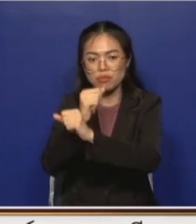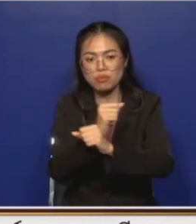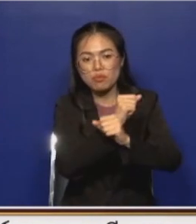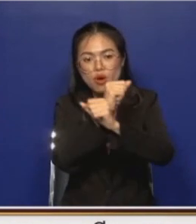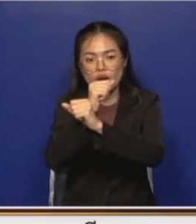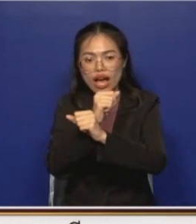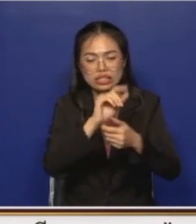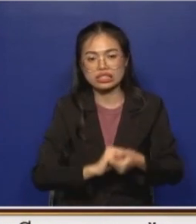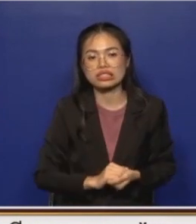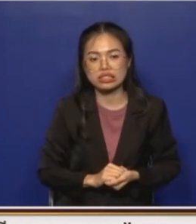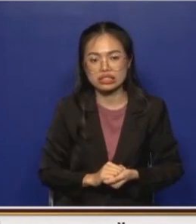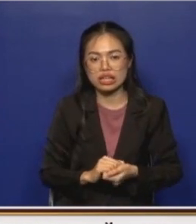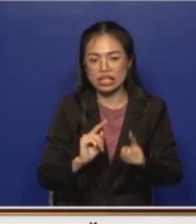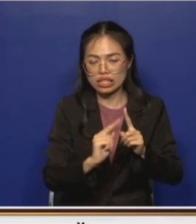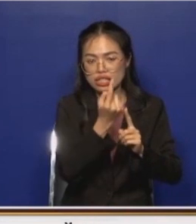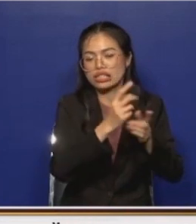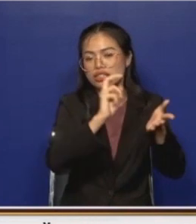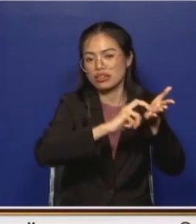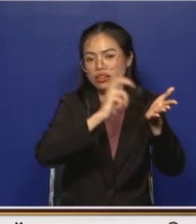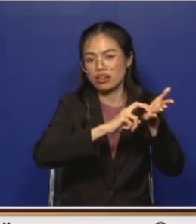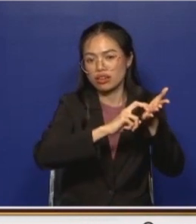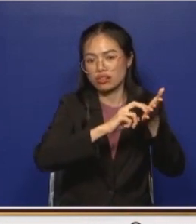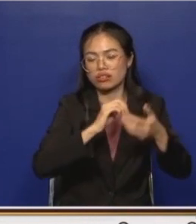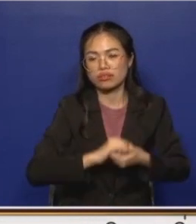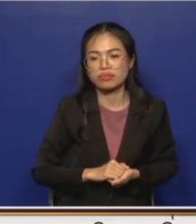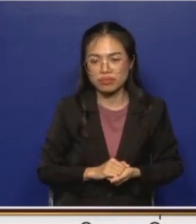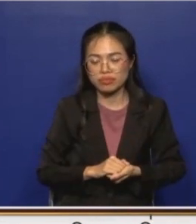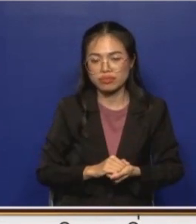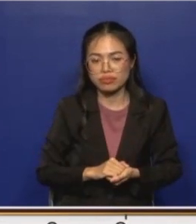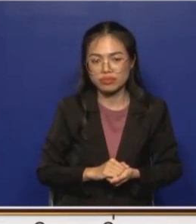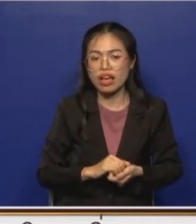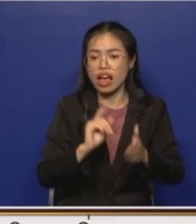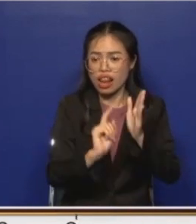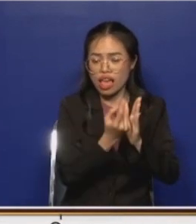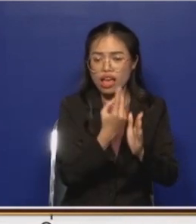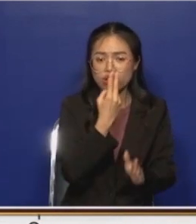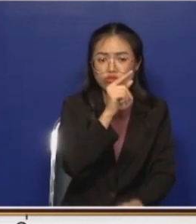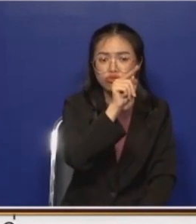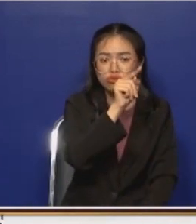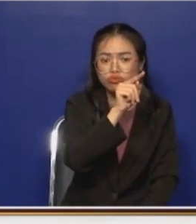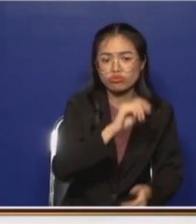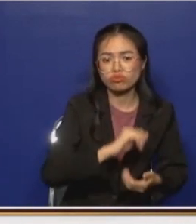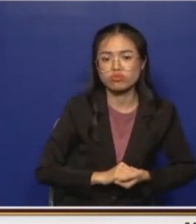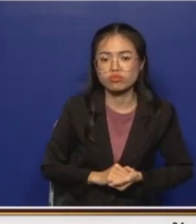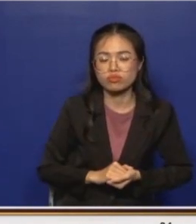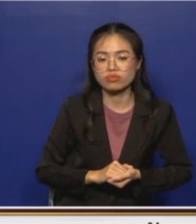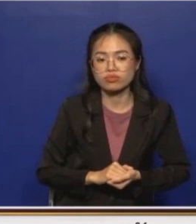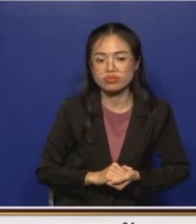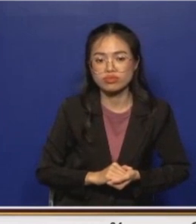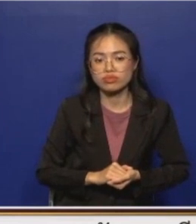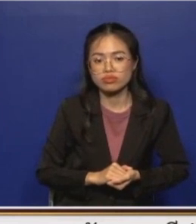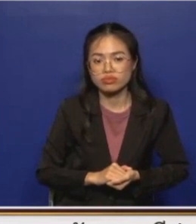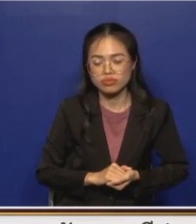สกี่แสนก็ไม่รู้เพราะข่าวเปลี่ยนไปเปลี่ยนมาแล้วฉีดแล้วผมก็ยังไม่รู้ฮ